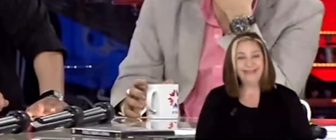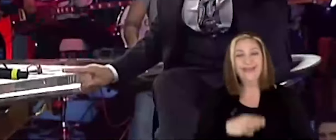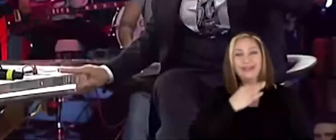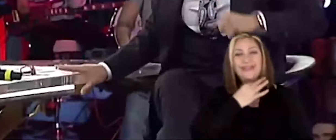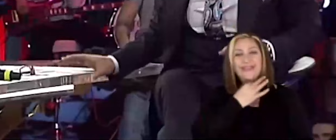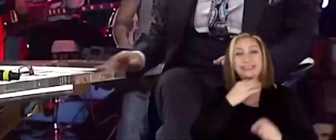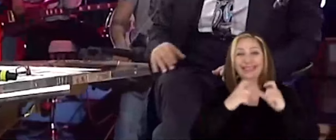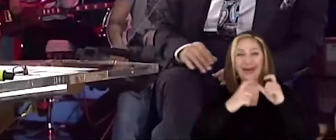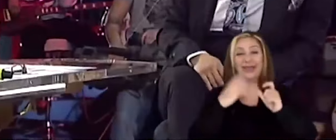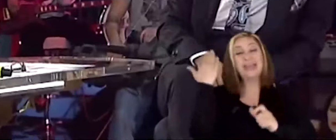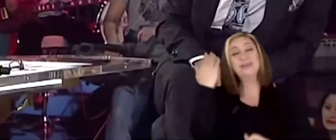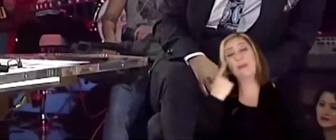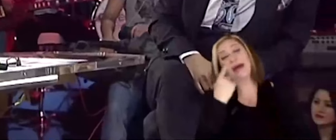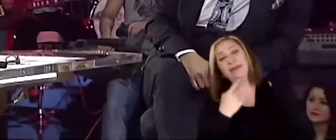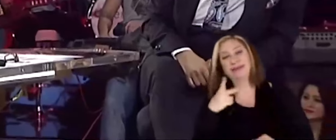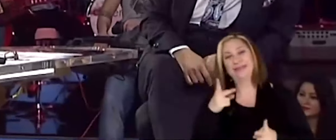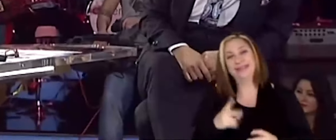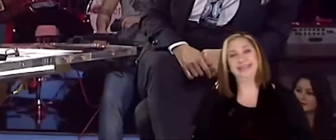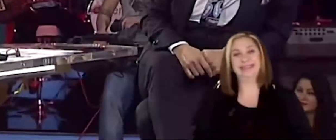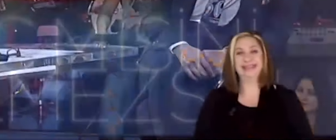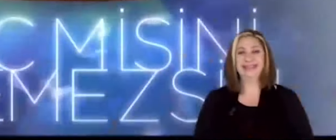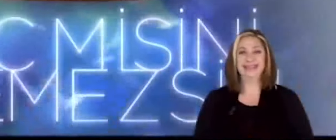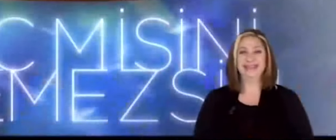Lütfen Sermiya'nın geçmişine bakabilir miyiz?